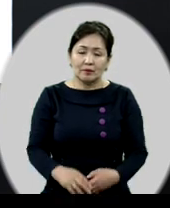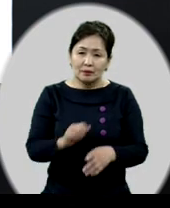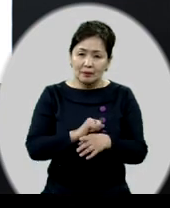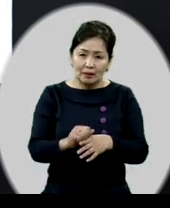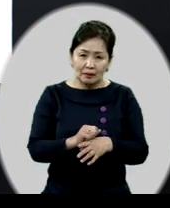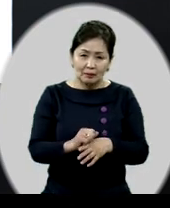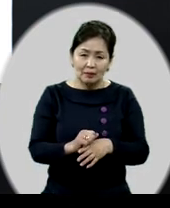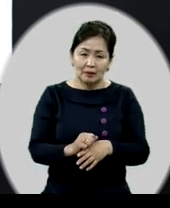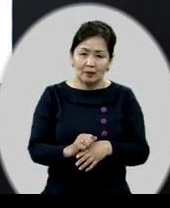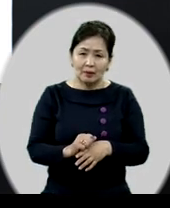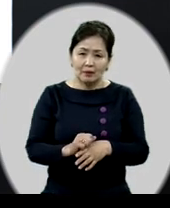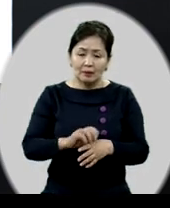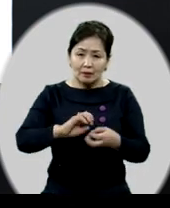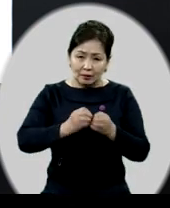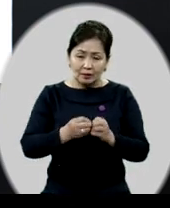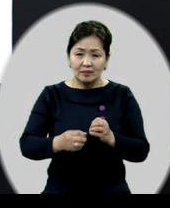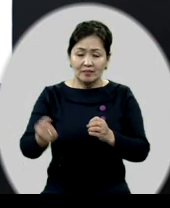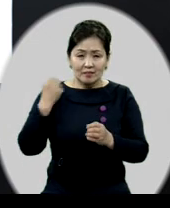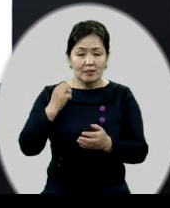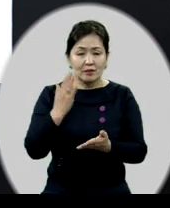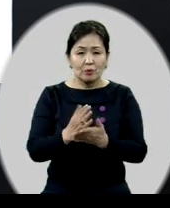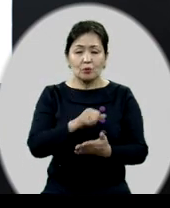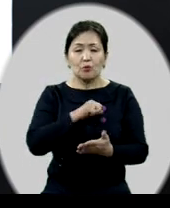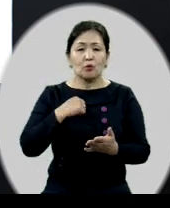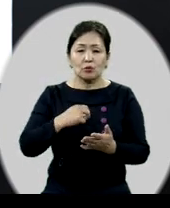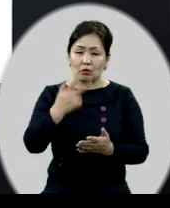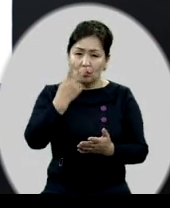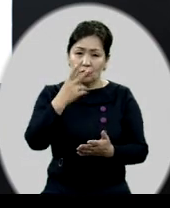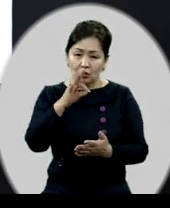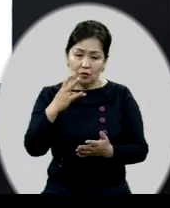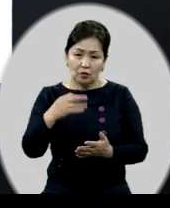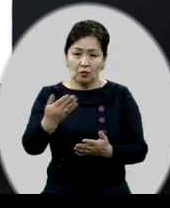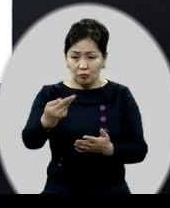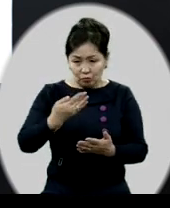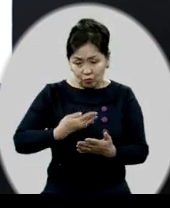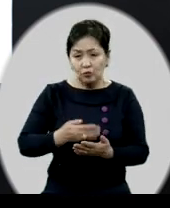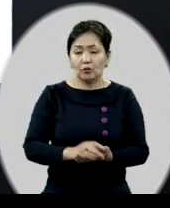Даалгавраа гүйцэтгэж чадсан бол өөртөө 2 оноо өгөөрэй.